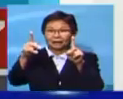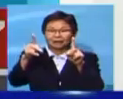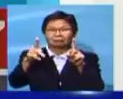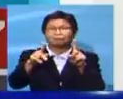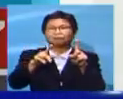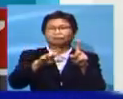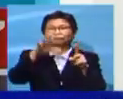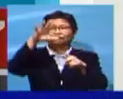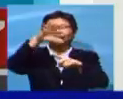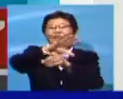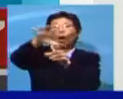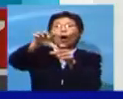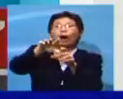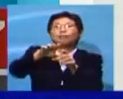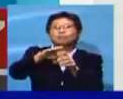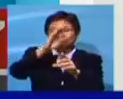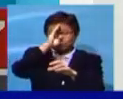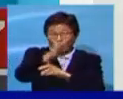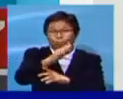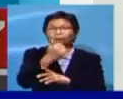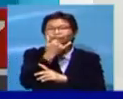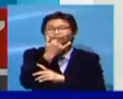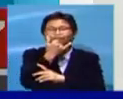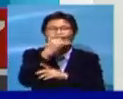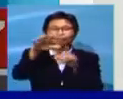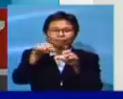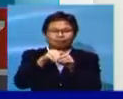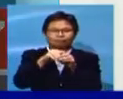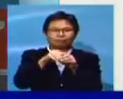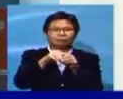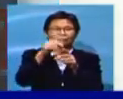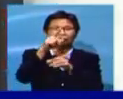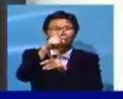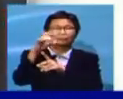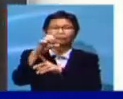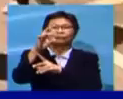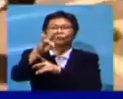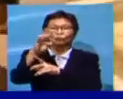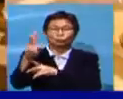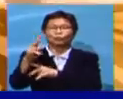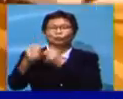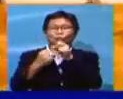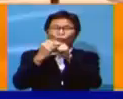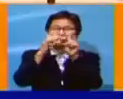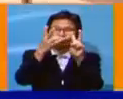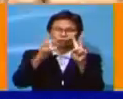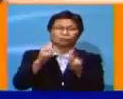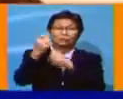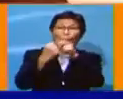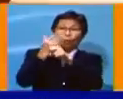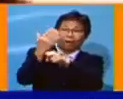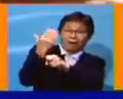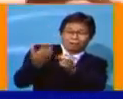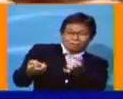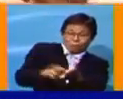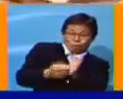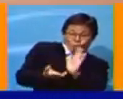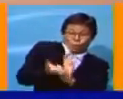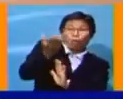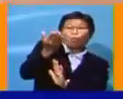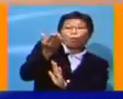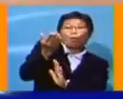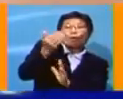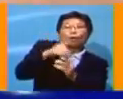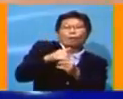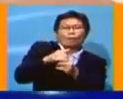kesalahan berbanding 162 kes pada 2015 tahun lalu juga Malaysia mencatatkan peningkatan